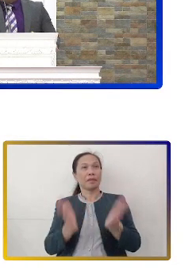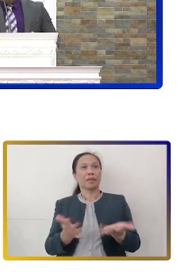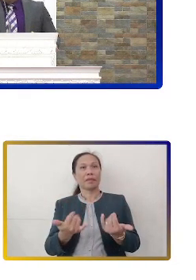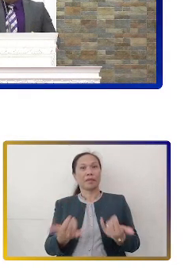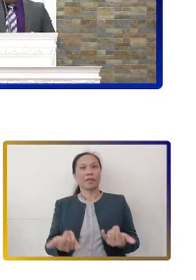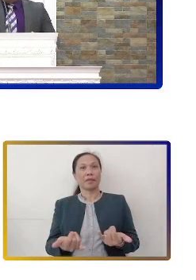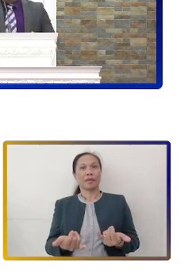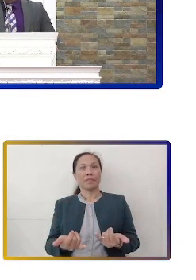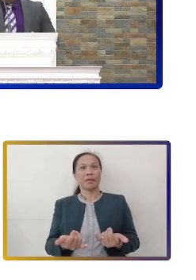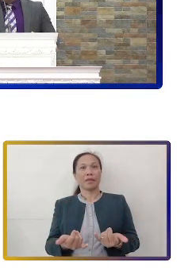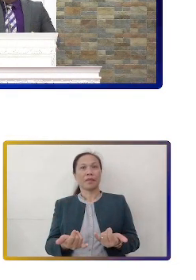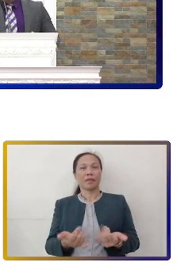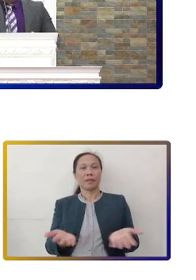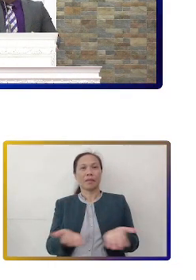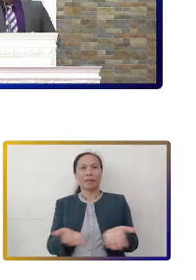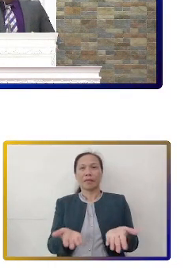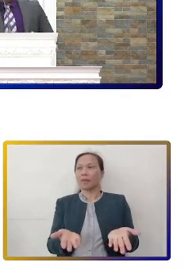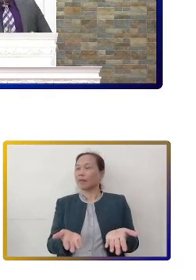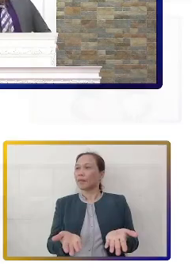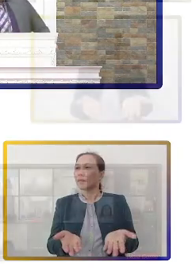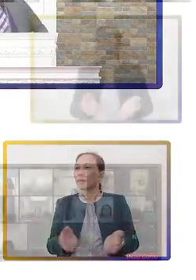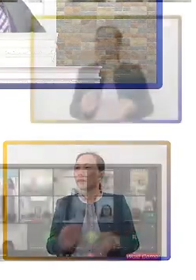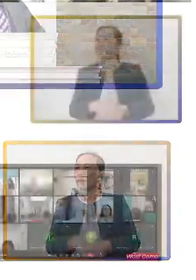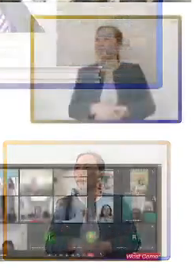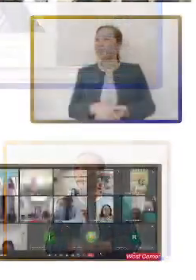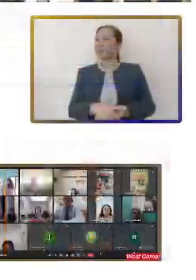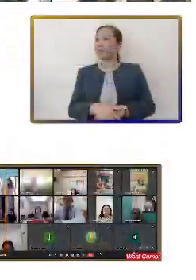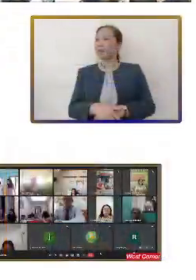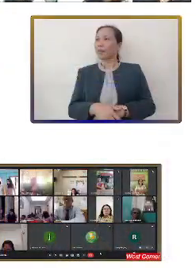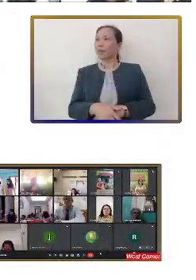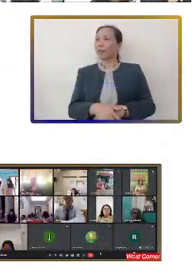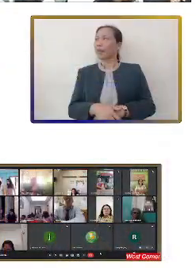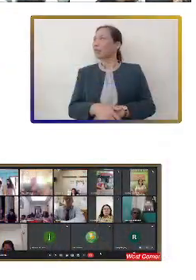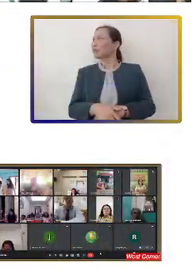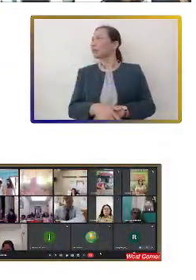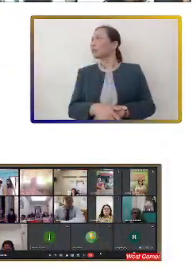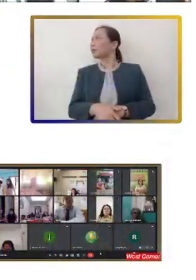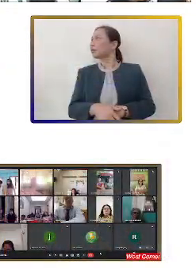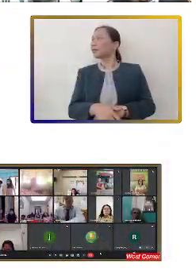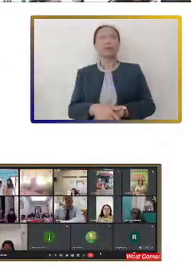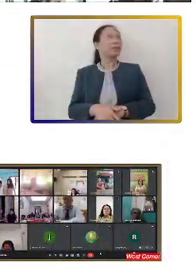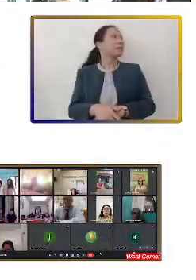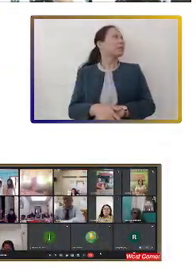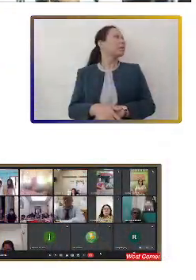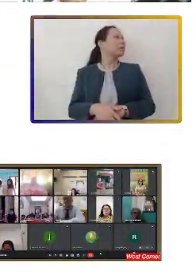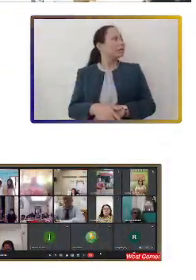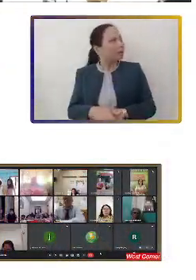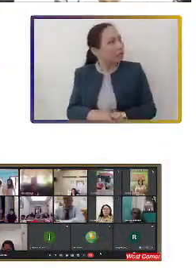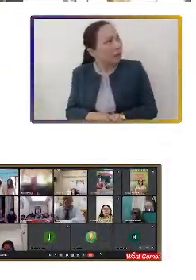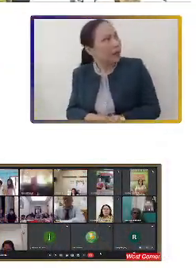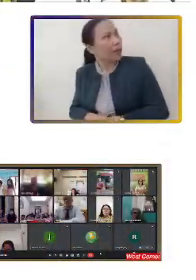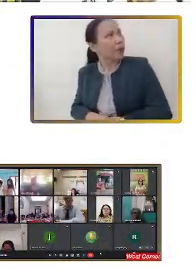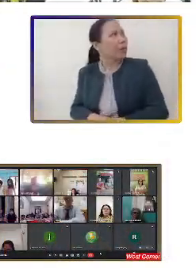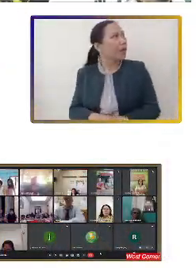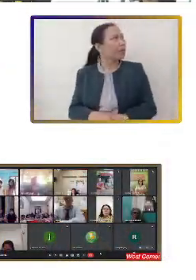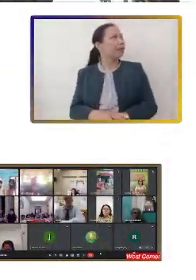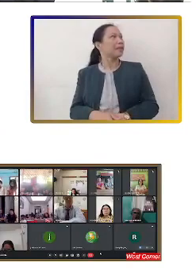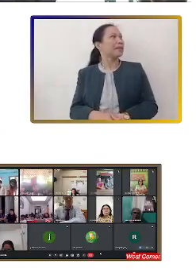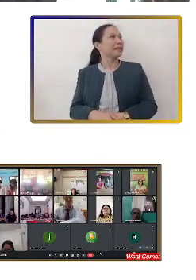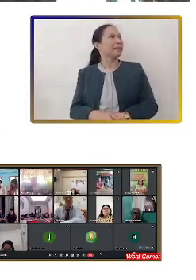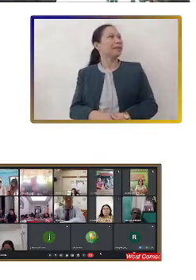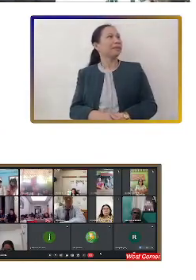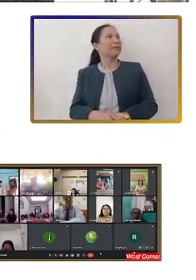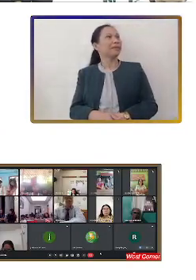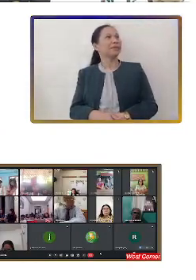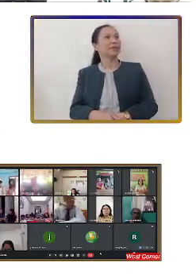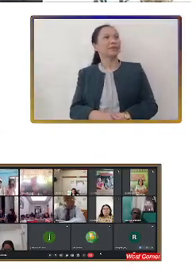pong auditorium. Would you please stand up? Ilan po yan? Meron po tayo dito sa taas. Yeah, baka meron lang kung hindi nakikita sa gilid. Yeah, meron